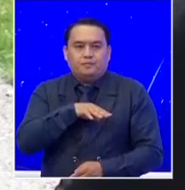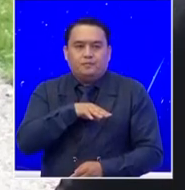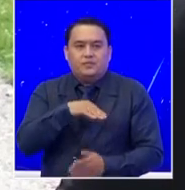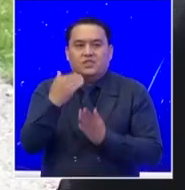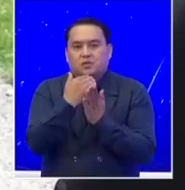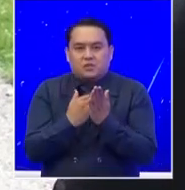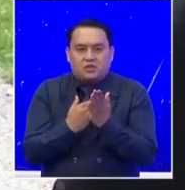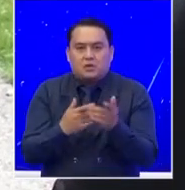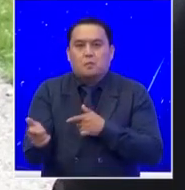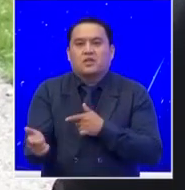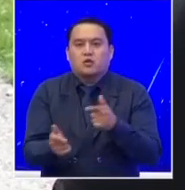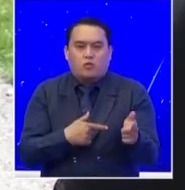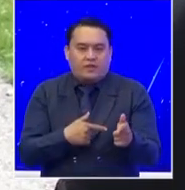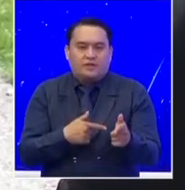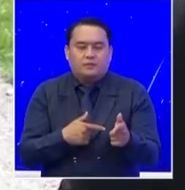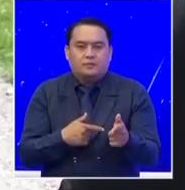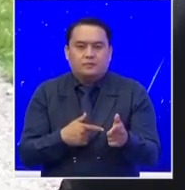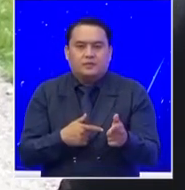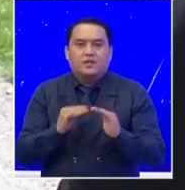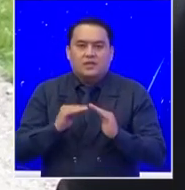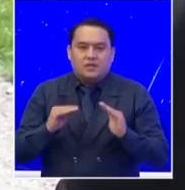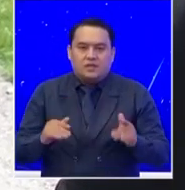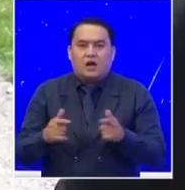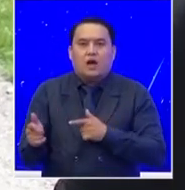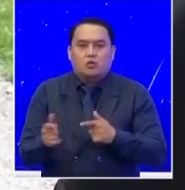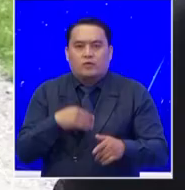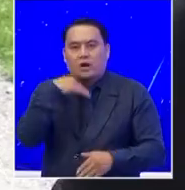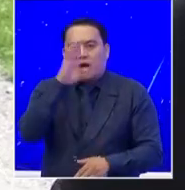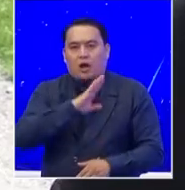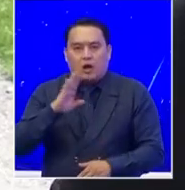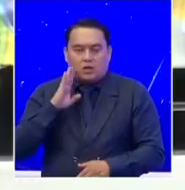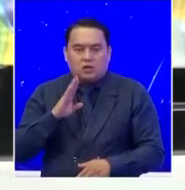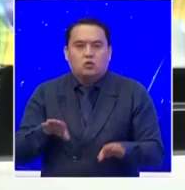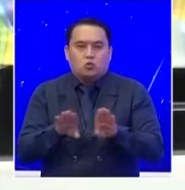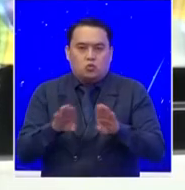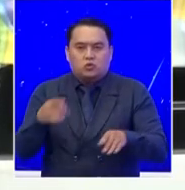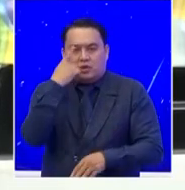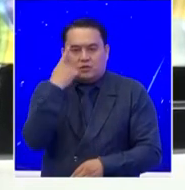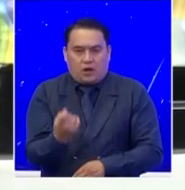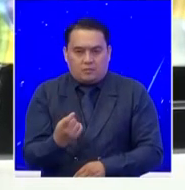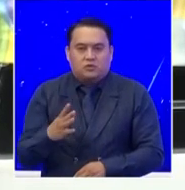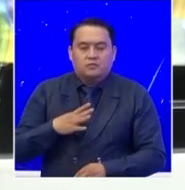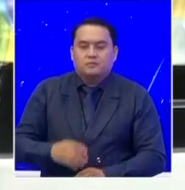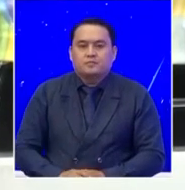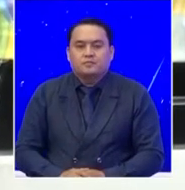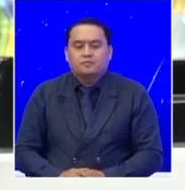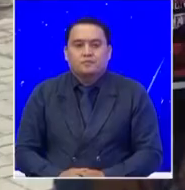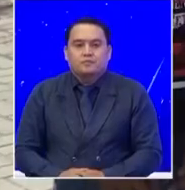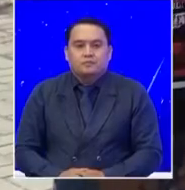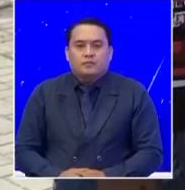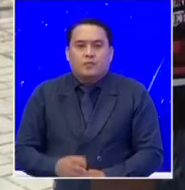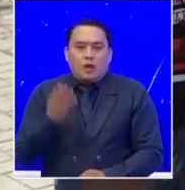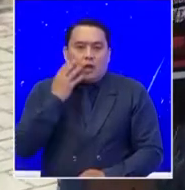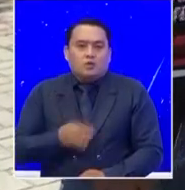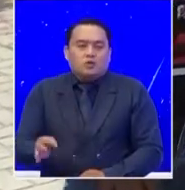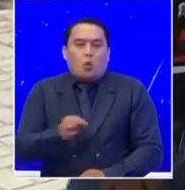Списки уже подготовлены, дети уже готовятся, родители тоже оповещены. Ежегодно летним отдыхом в Алматинской области